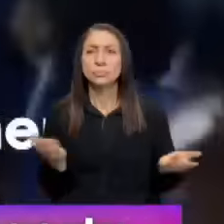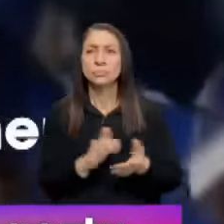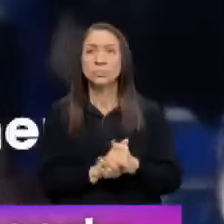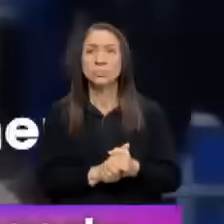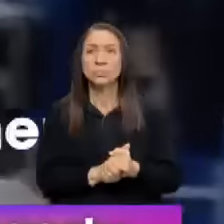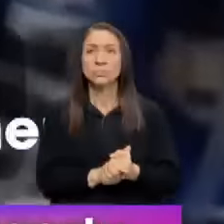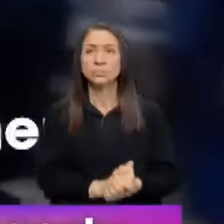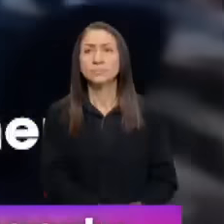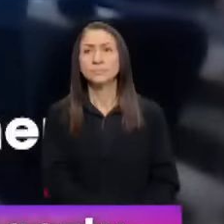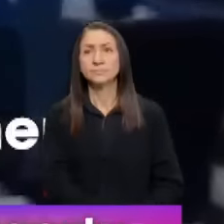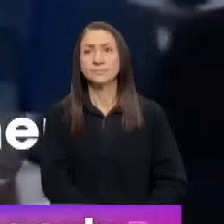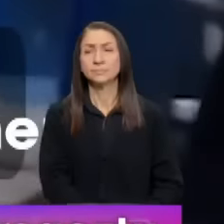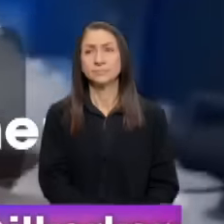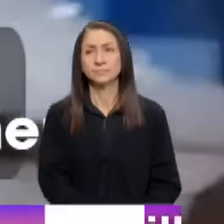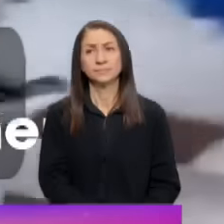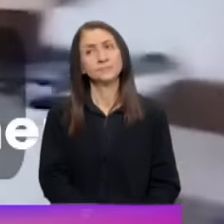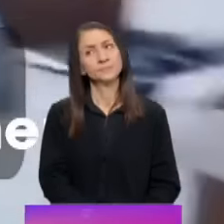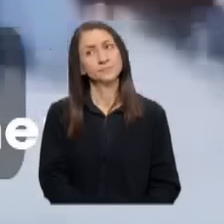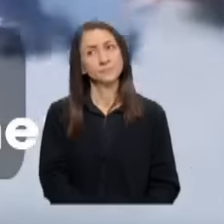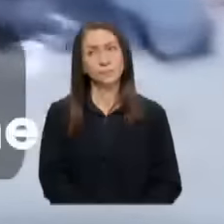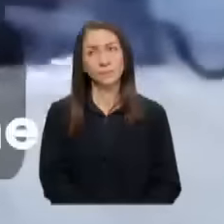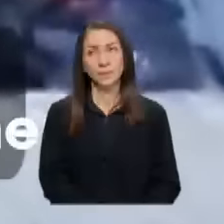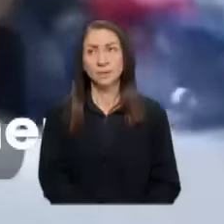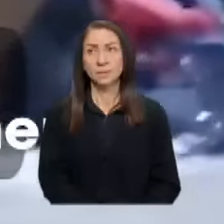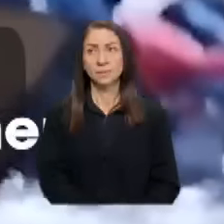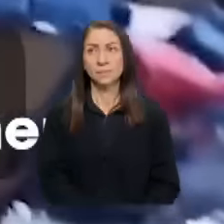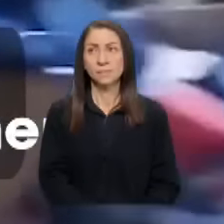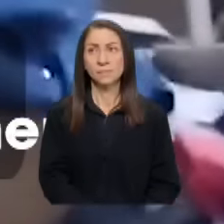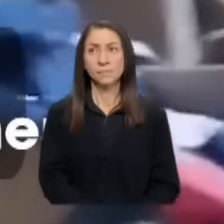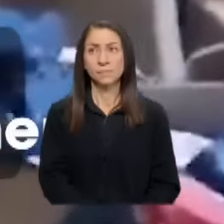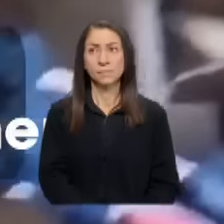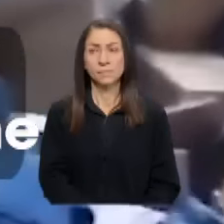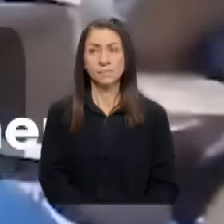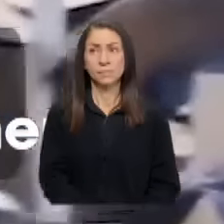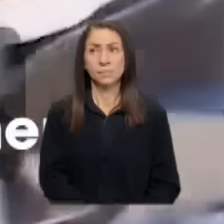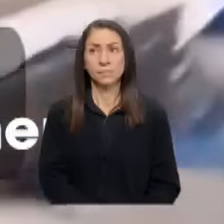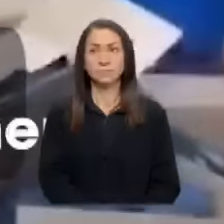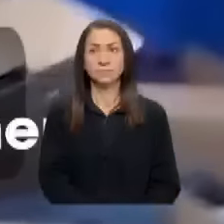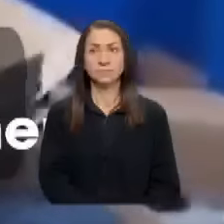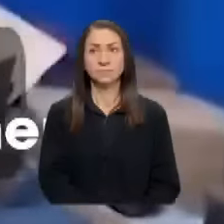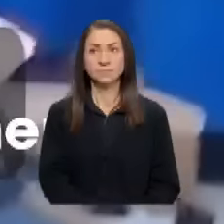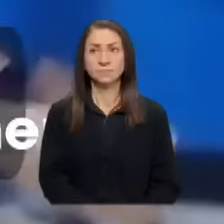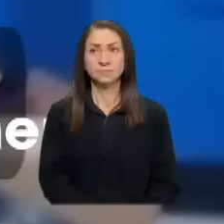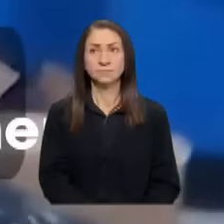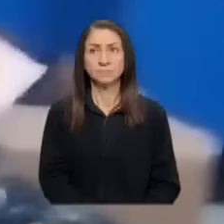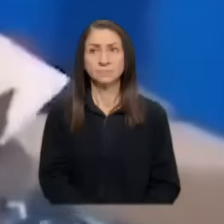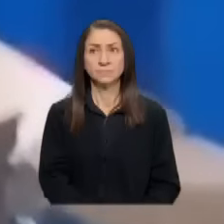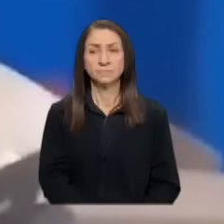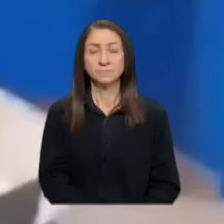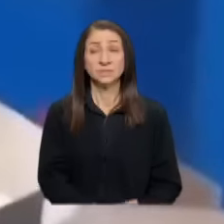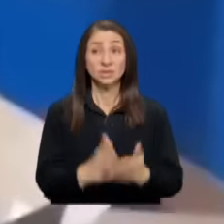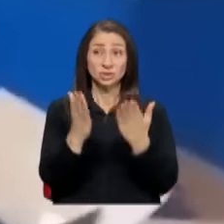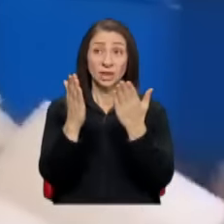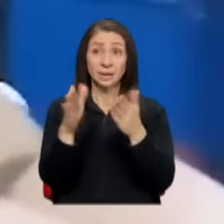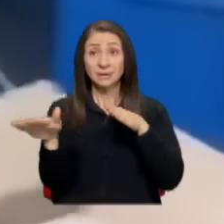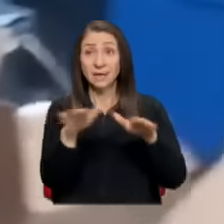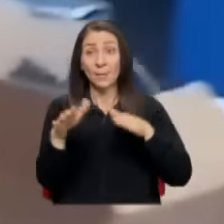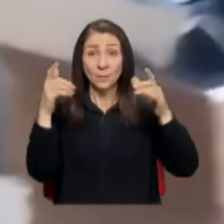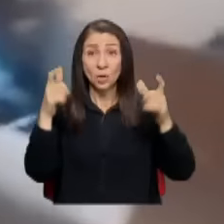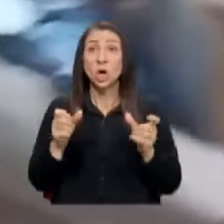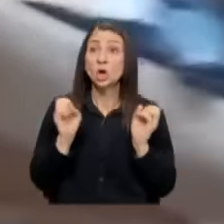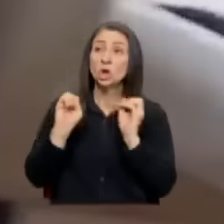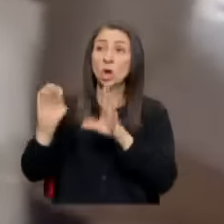Deprem için toplanan yardımların burada tutulduğunu görüyoruz. Bir yıl geçmesine rağmen. İşte deprem